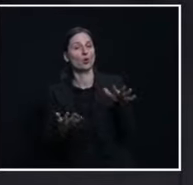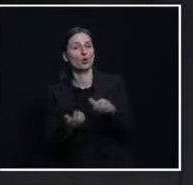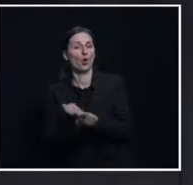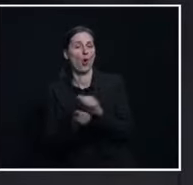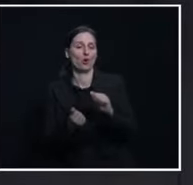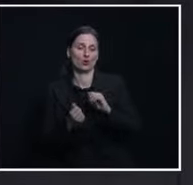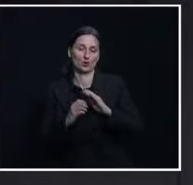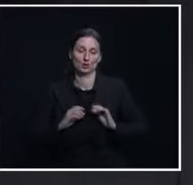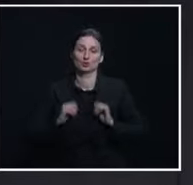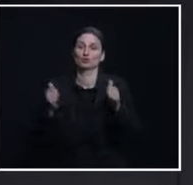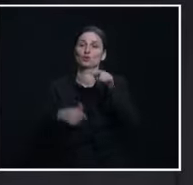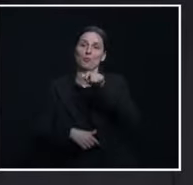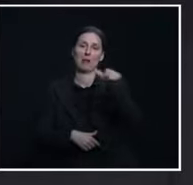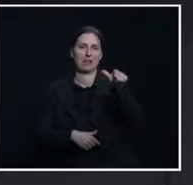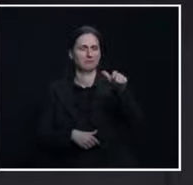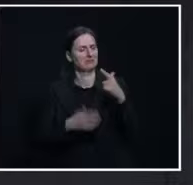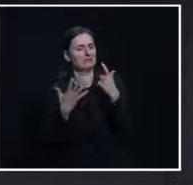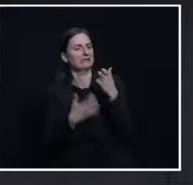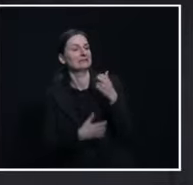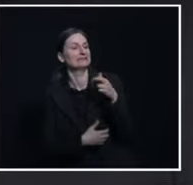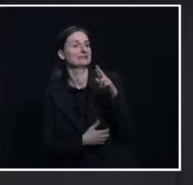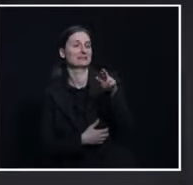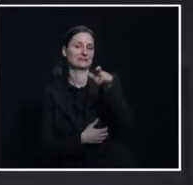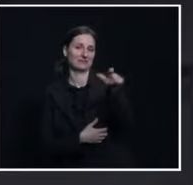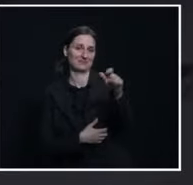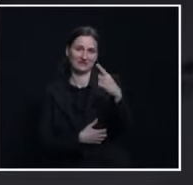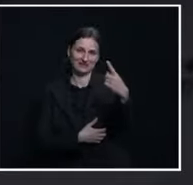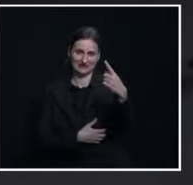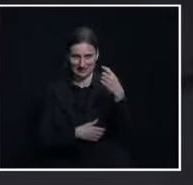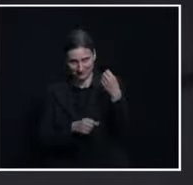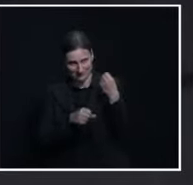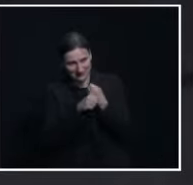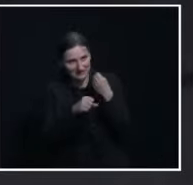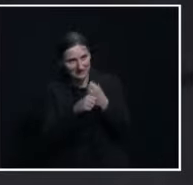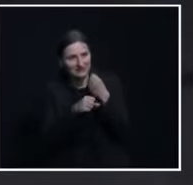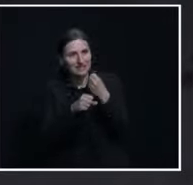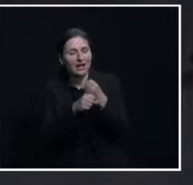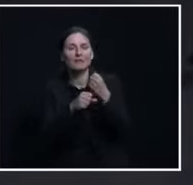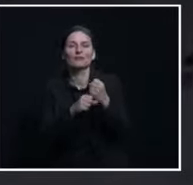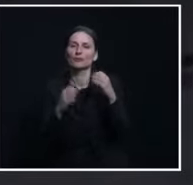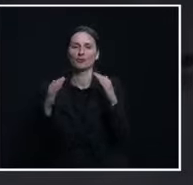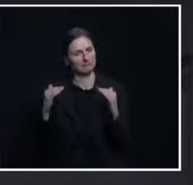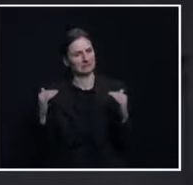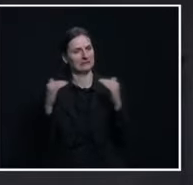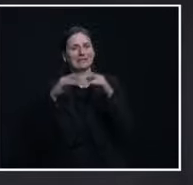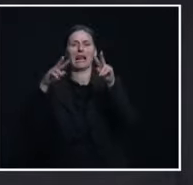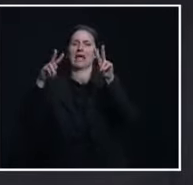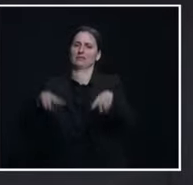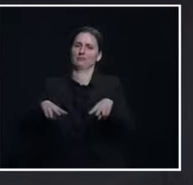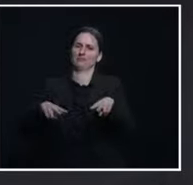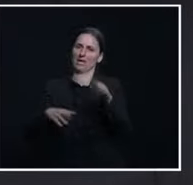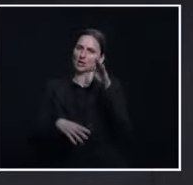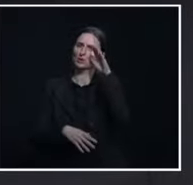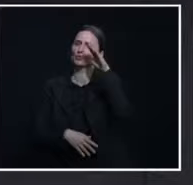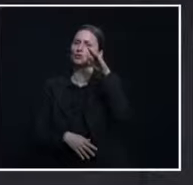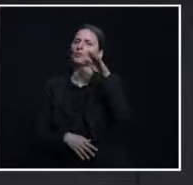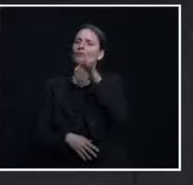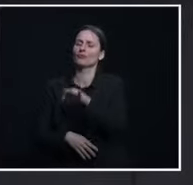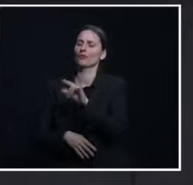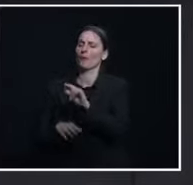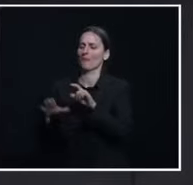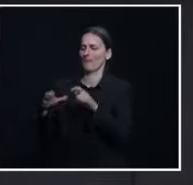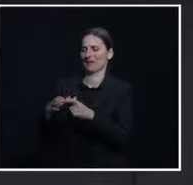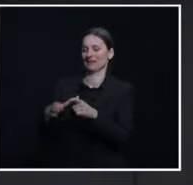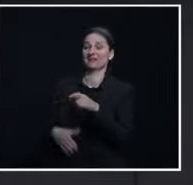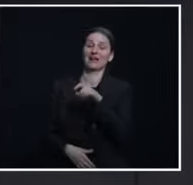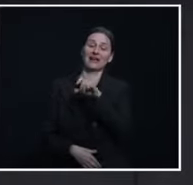Holocaust-Überlebenden. Seit den 70er Jahren kämpft er für eine gleichberechtigte Zukunft für seine Minderheit, für die Sinti und